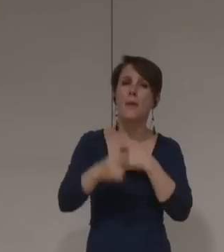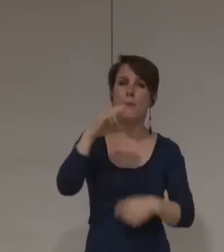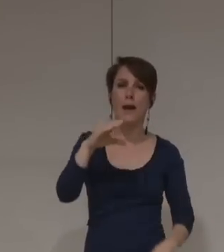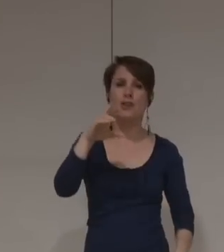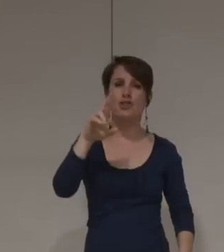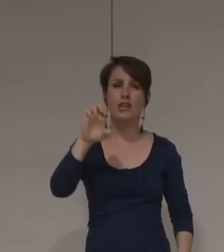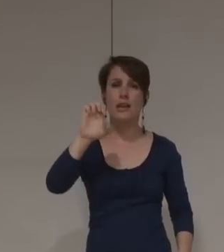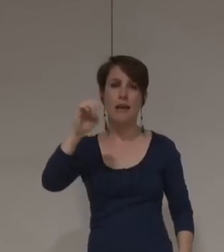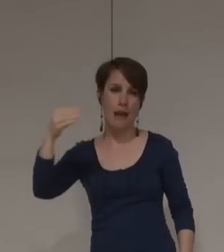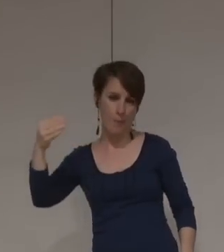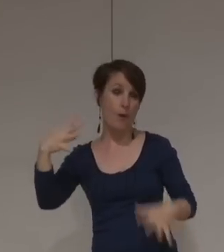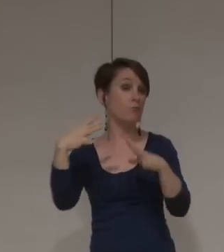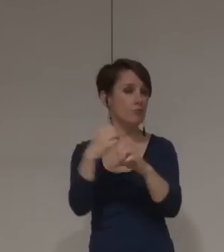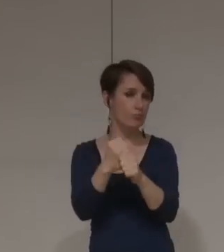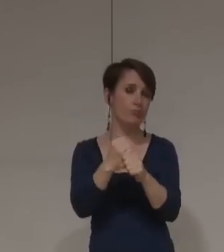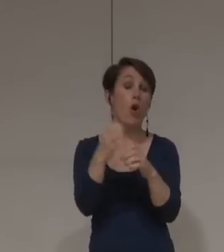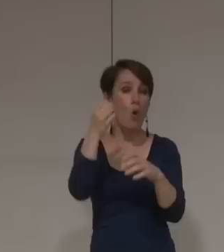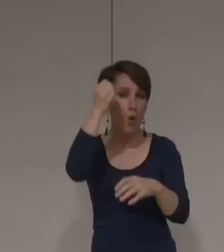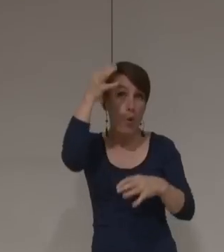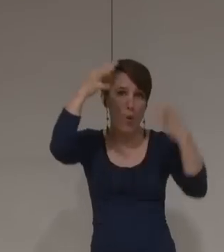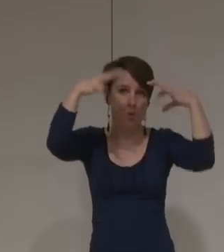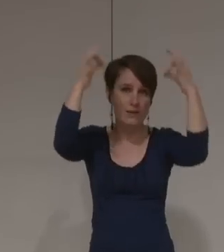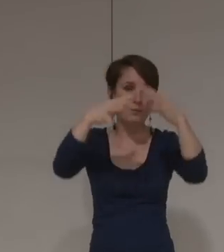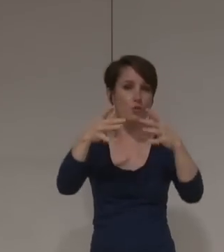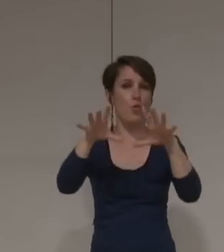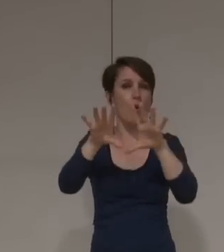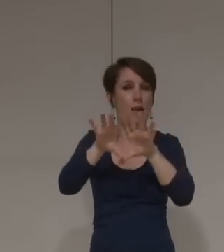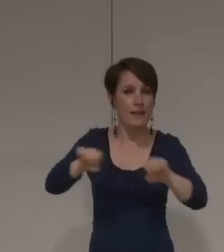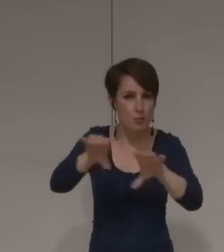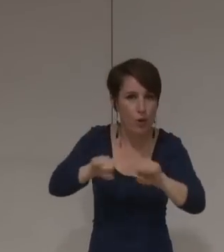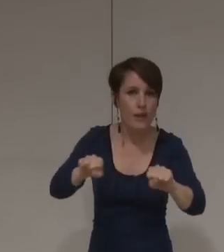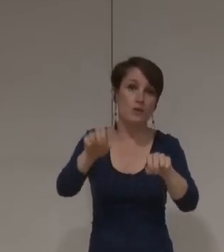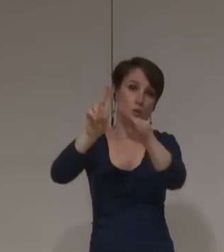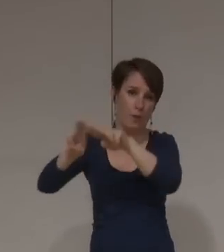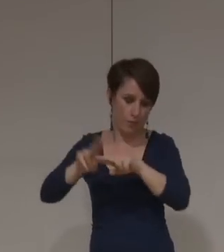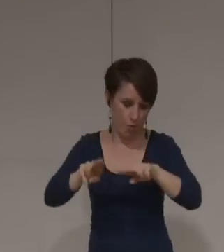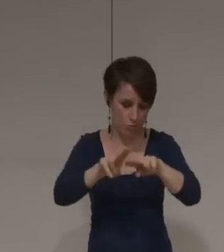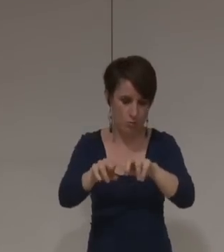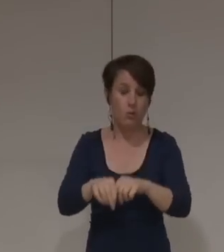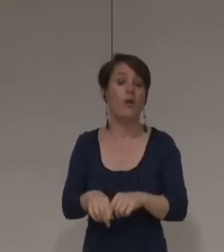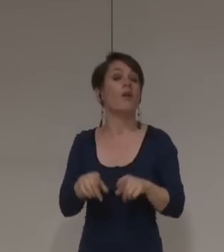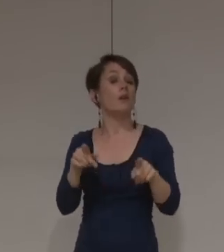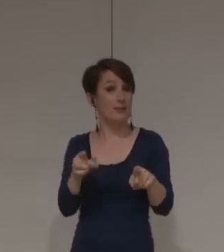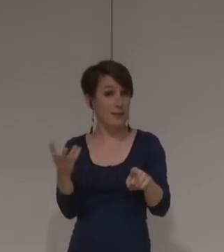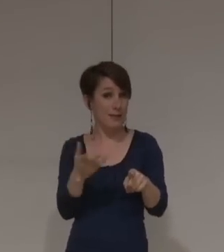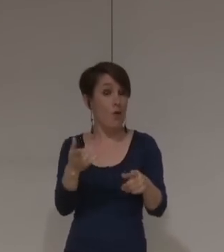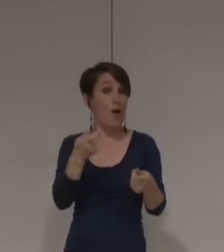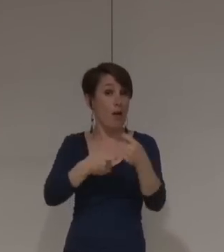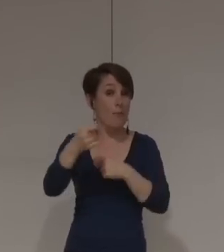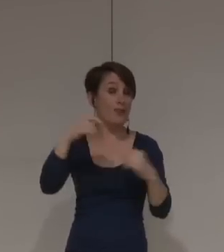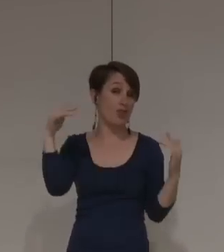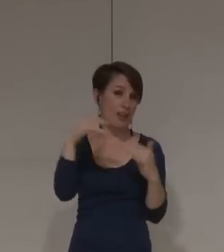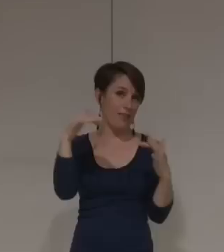exploitation maintenance est un marché de performance énergétique donc en cas de dépassement une formule